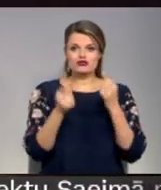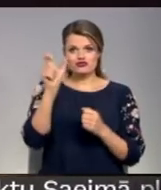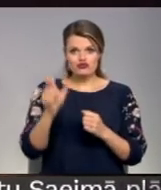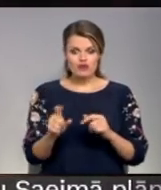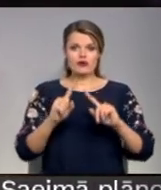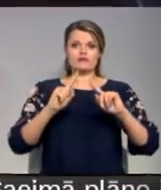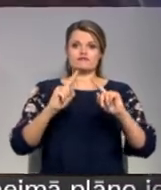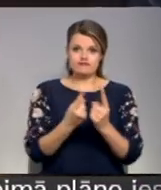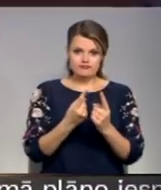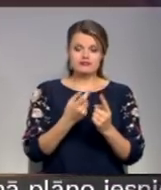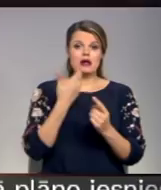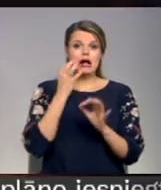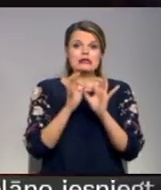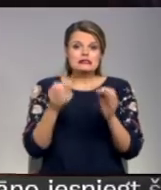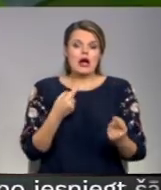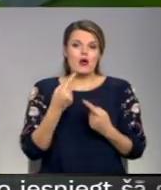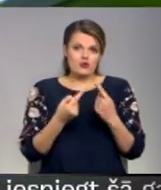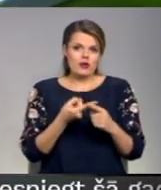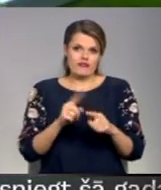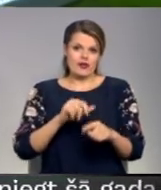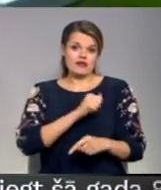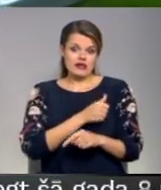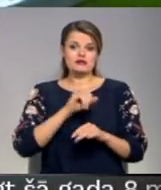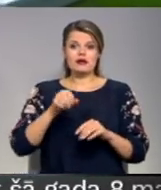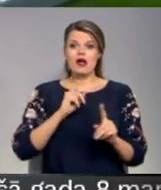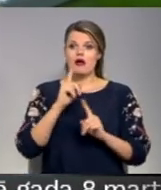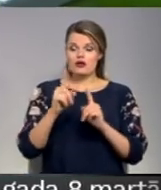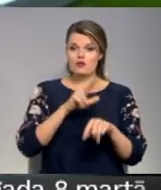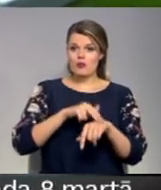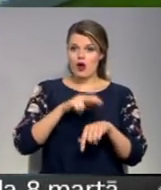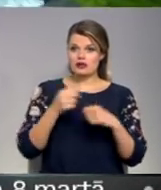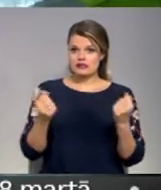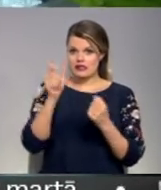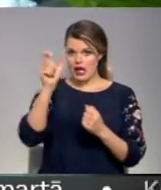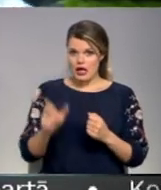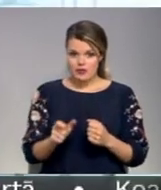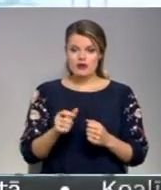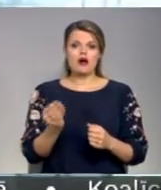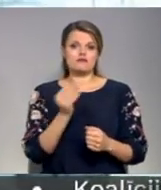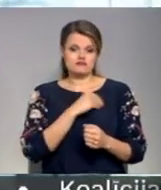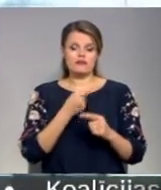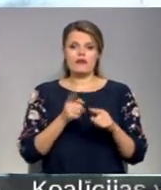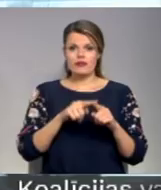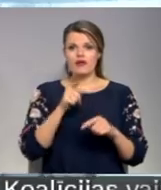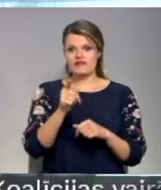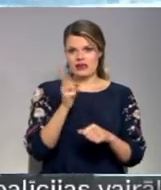autovadītājs tiek apturēts un ar viņu uzsākta saruna. Ja savā norīkojumā policijas darbiniekam tā piešķirta, tad viņa